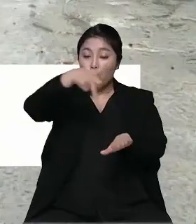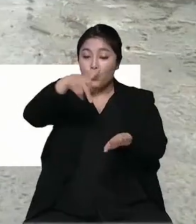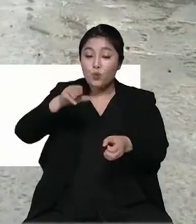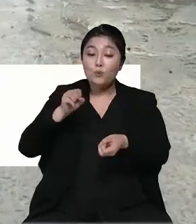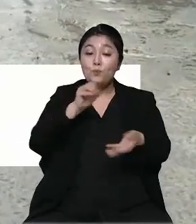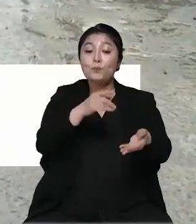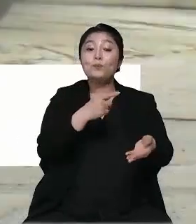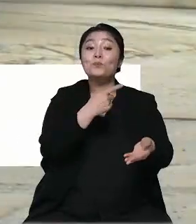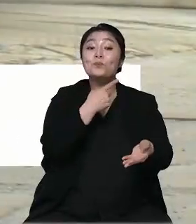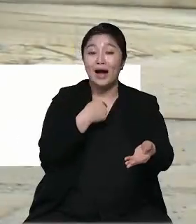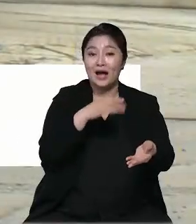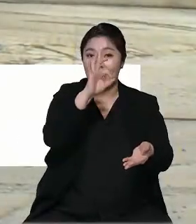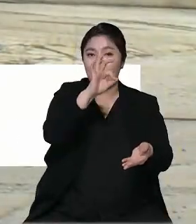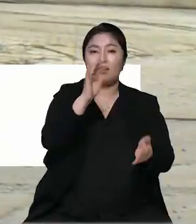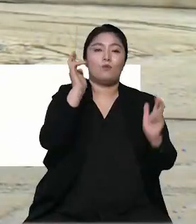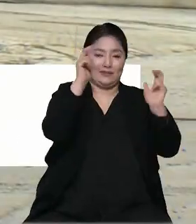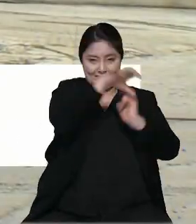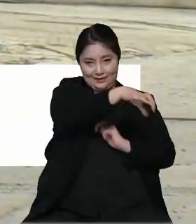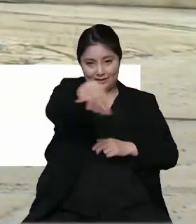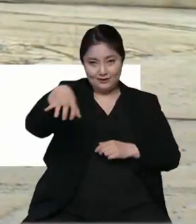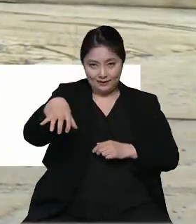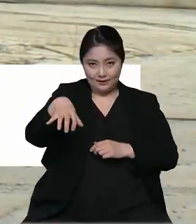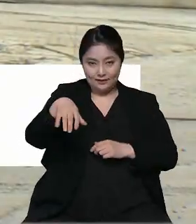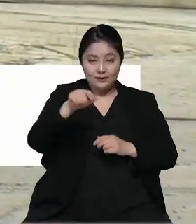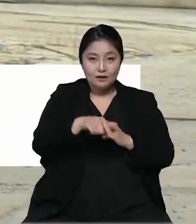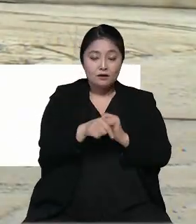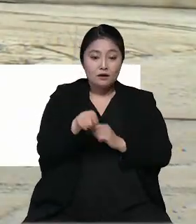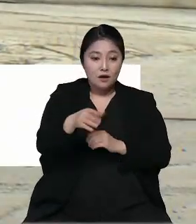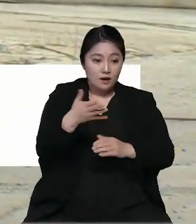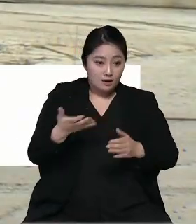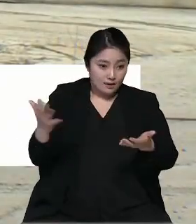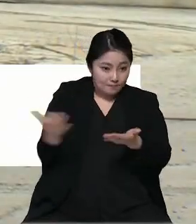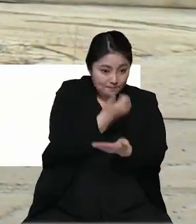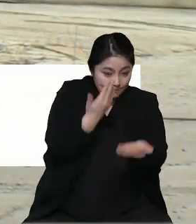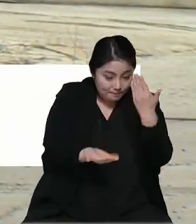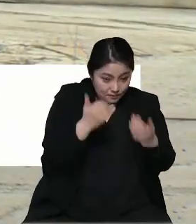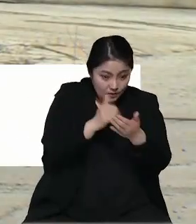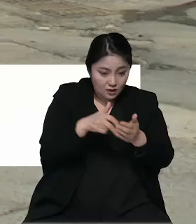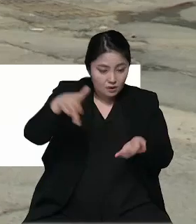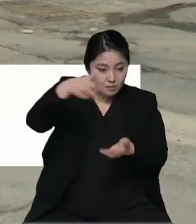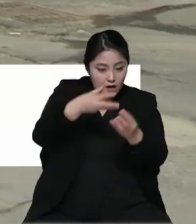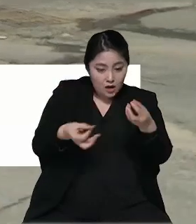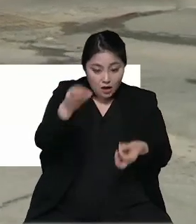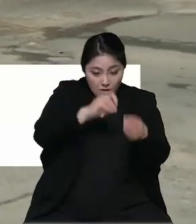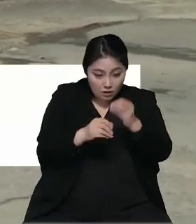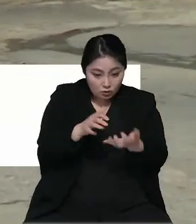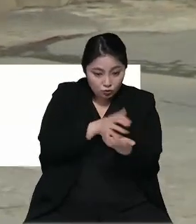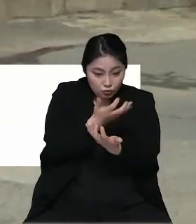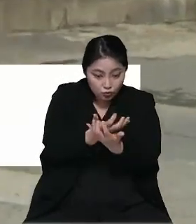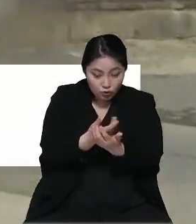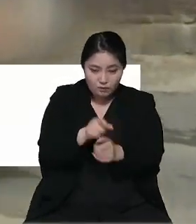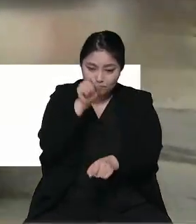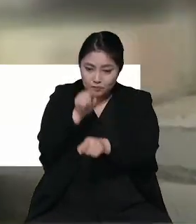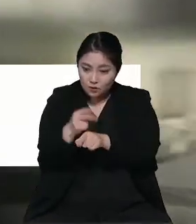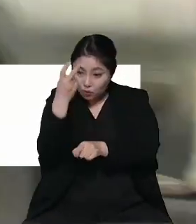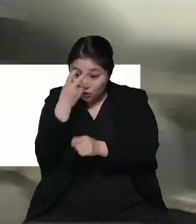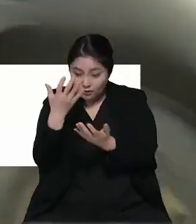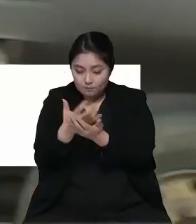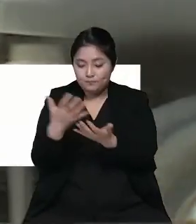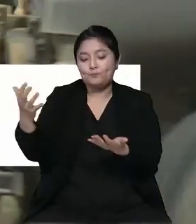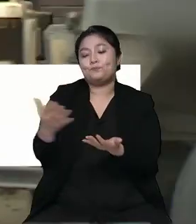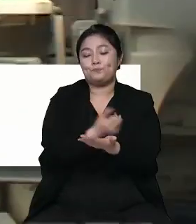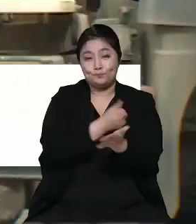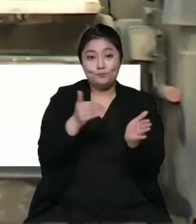콘크리트를 납품했던 업체 10곳입니다. 경찰은 압수수색을 통해 콘크리트 배합 서류와 품질 관리서 등을